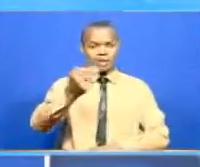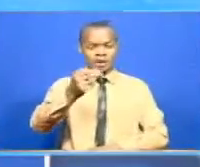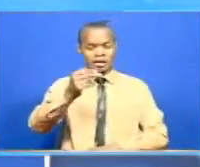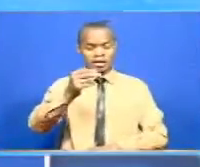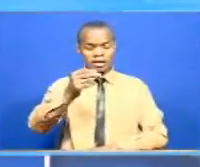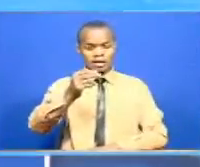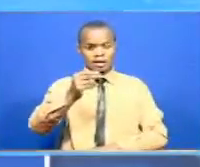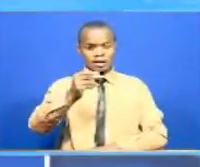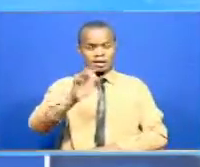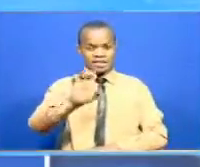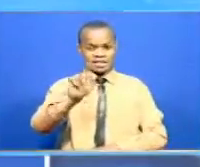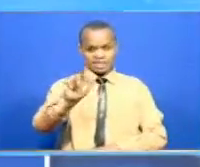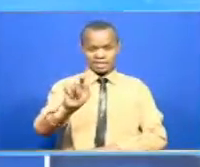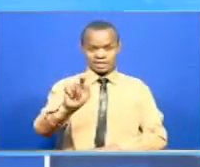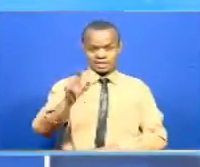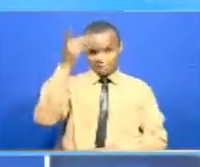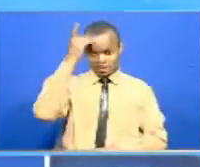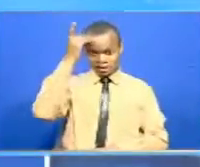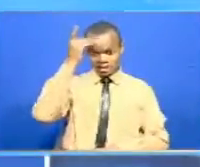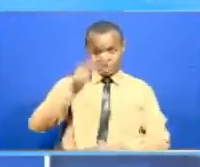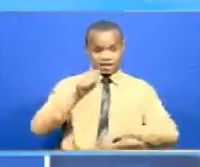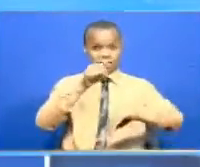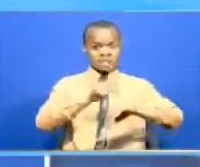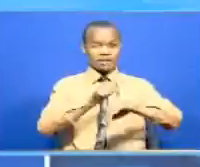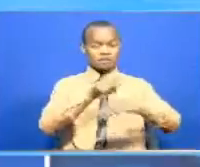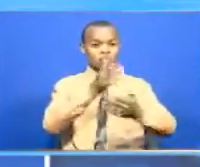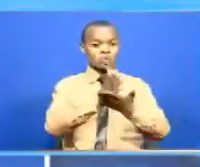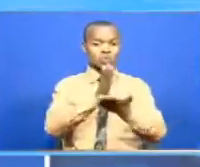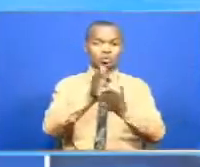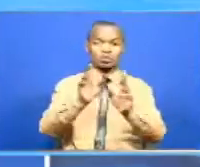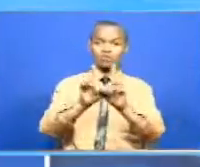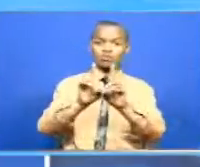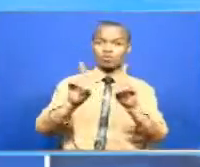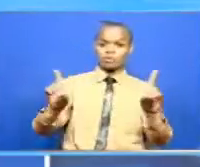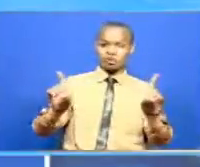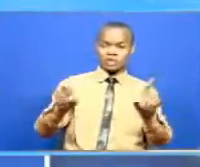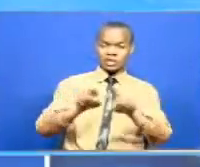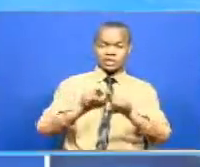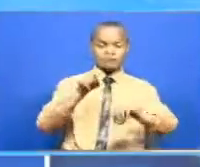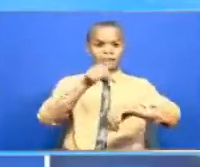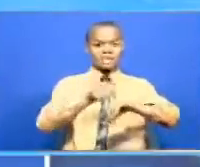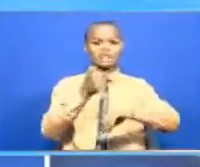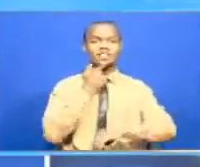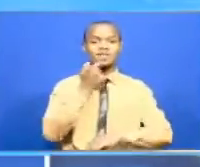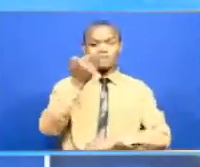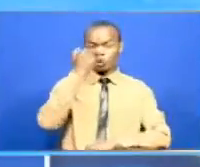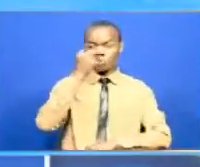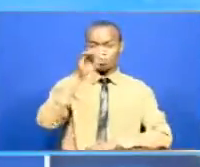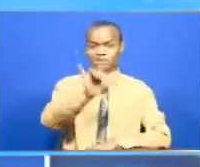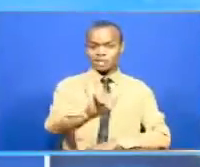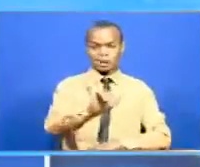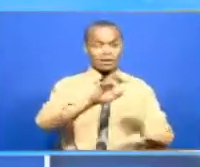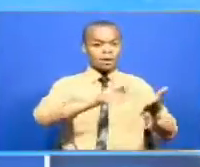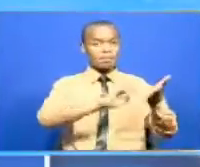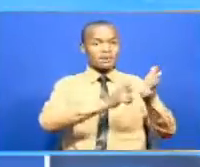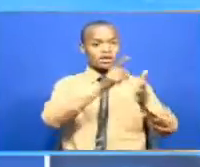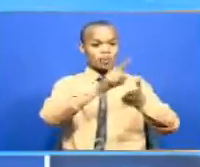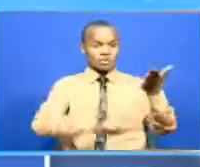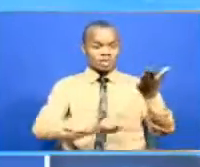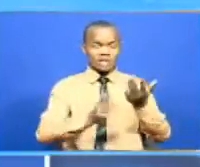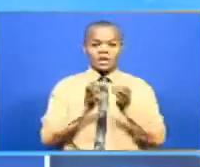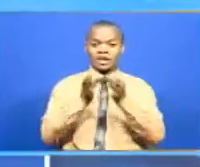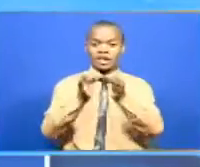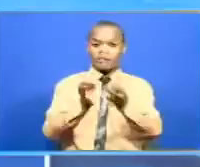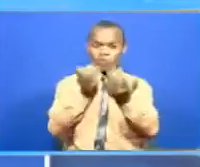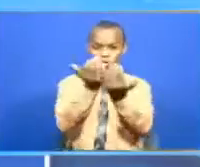today because even as we impose physical distancing, even as we say stay at home, then it means that if our children are staying at